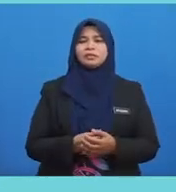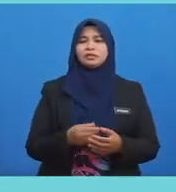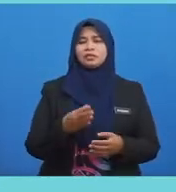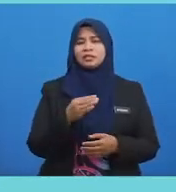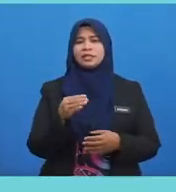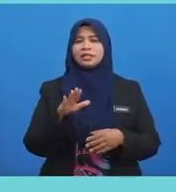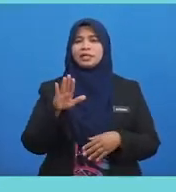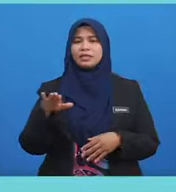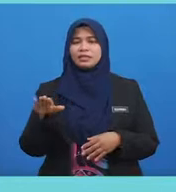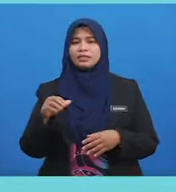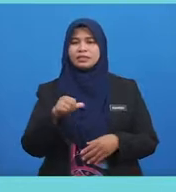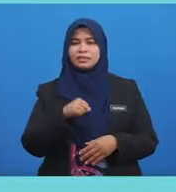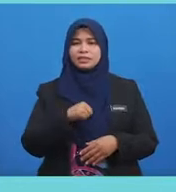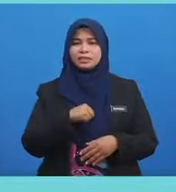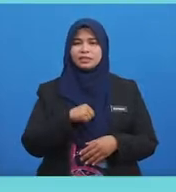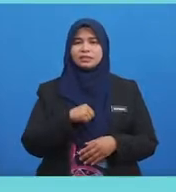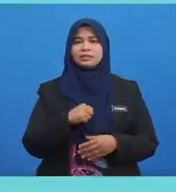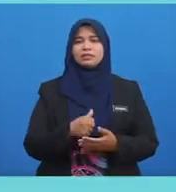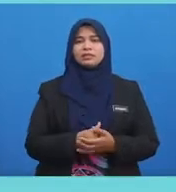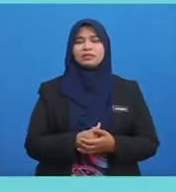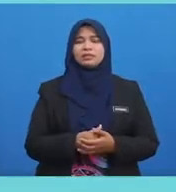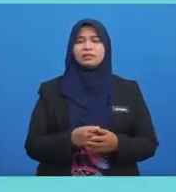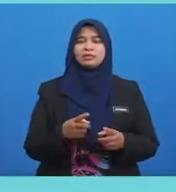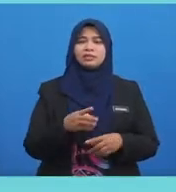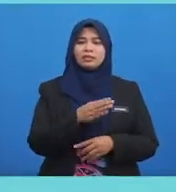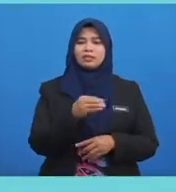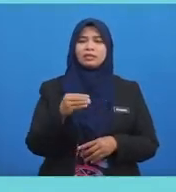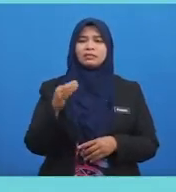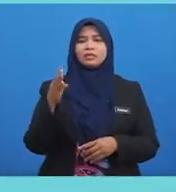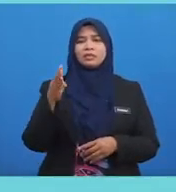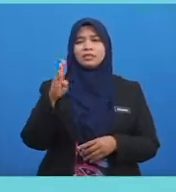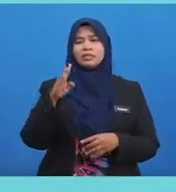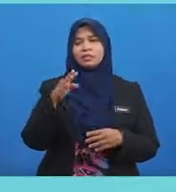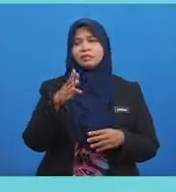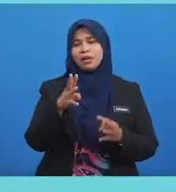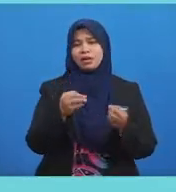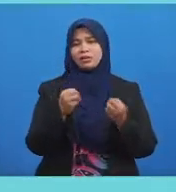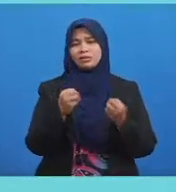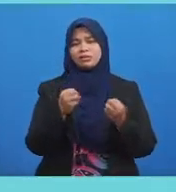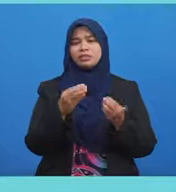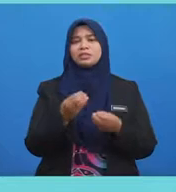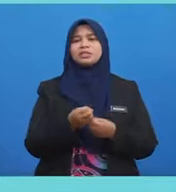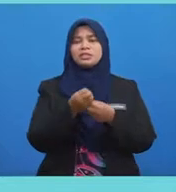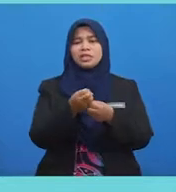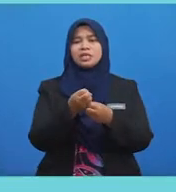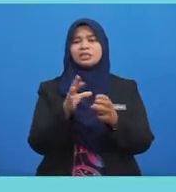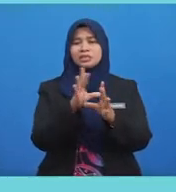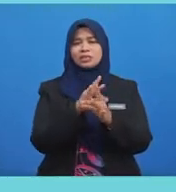menggantikan mahupun adiknya sendiri iaitu Bertram Brooke. Sebaliknya, beliau lebih